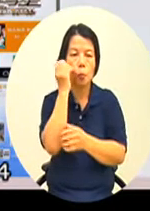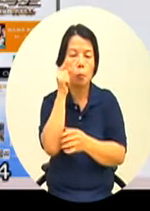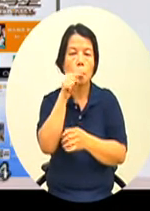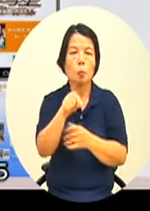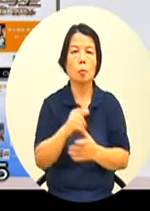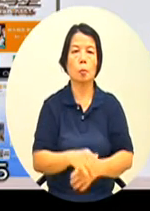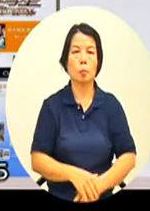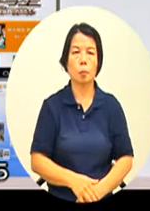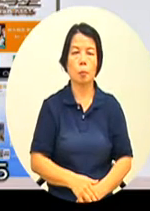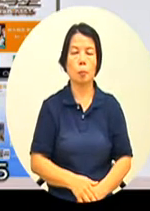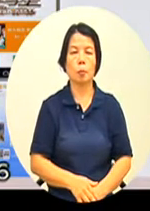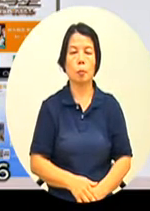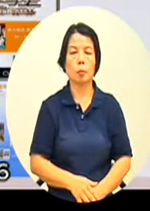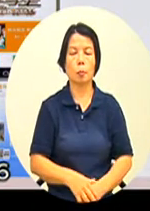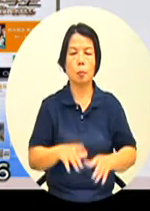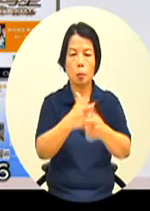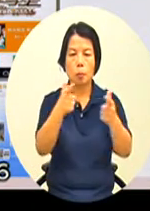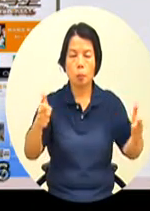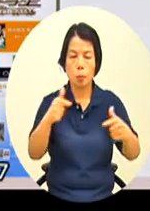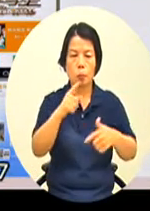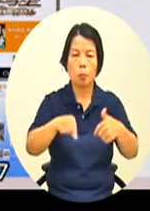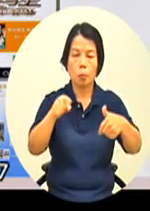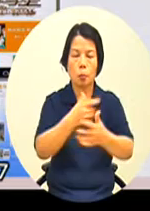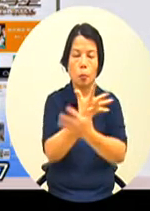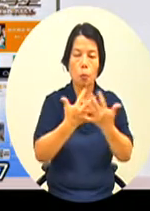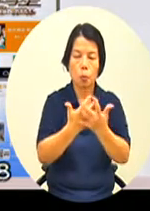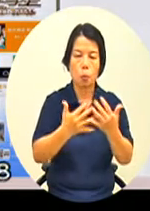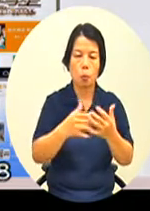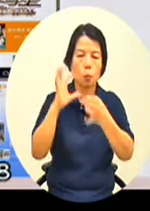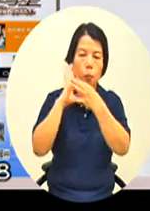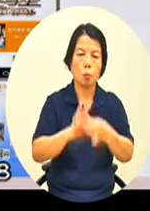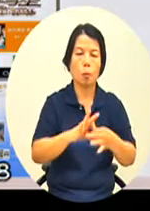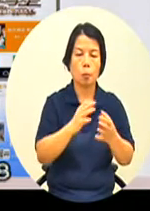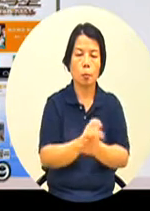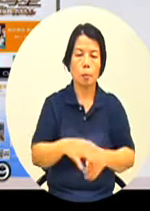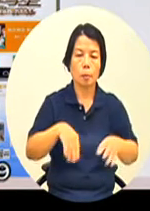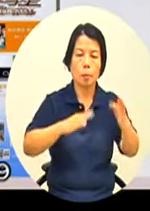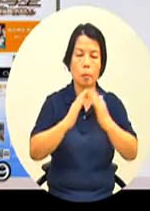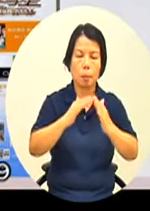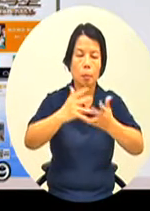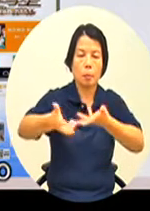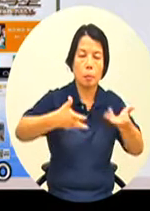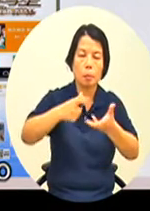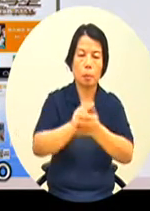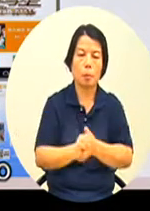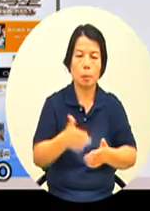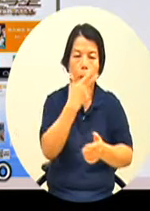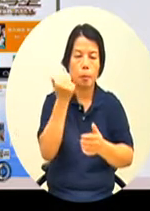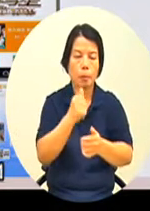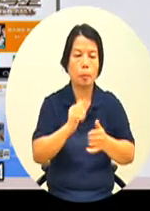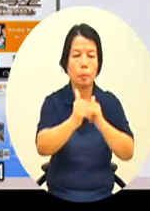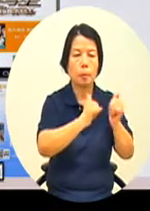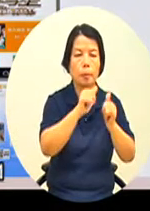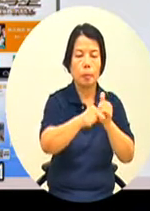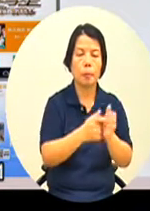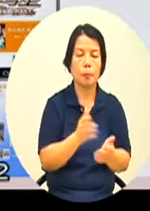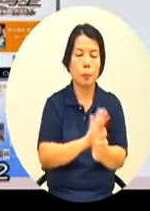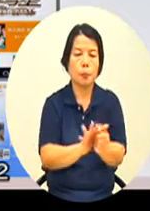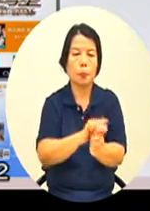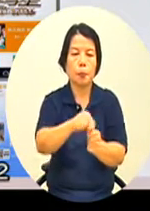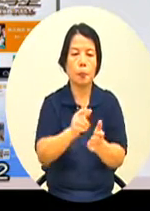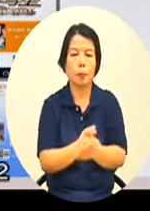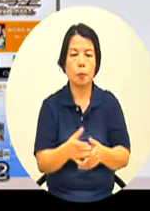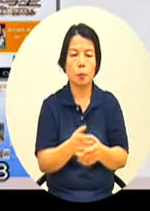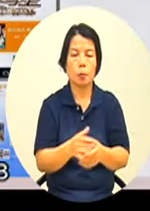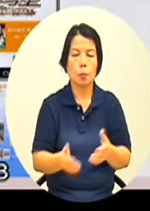效果，以多元化的网络中整市政便民服务讯息，扩大数位行